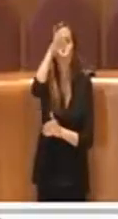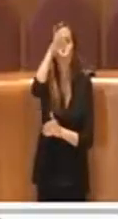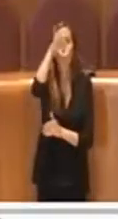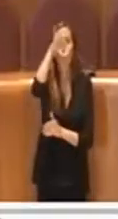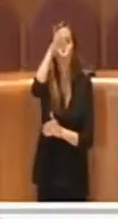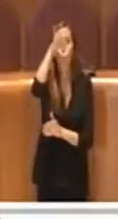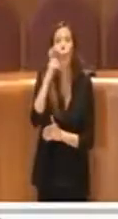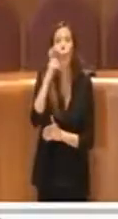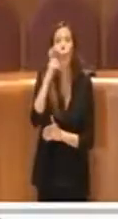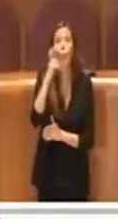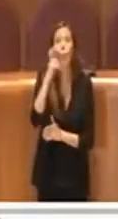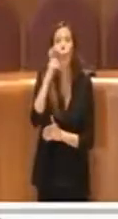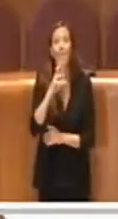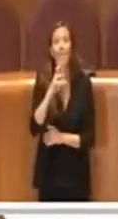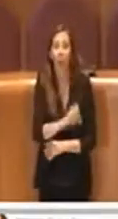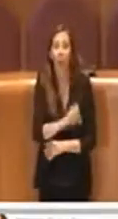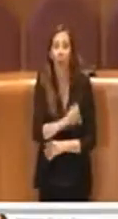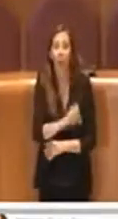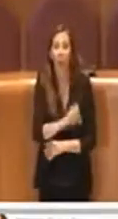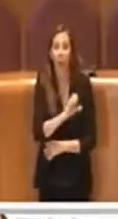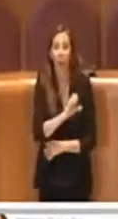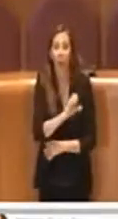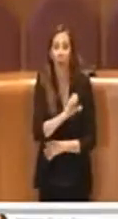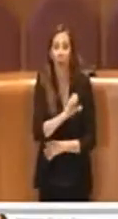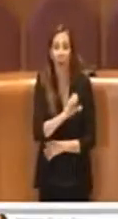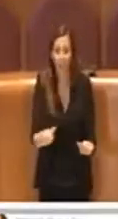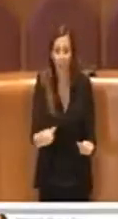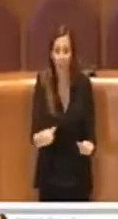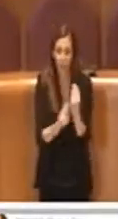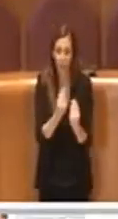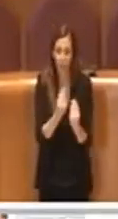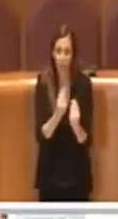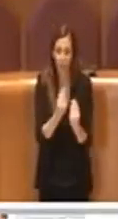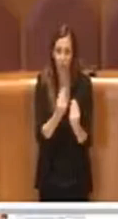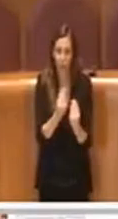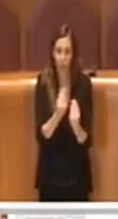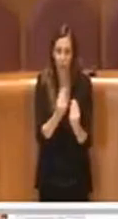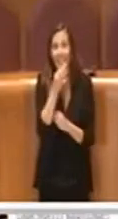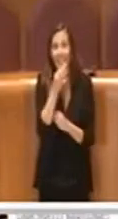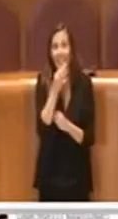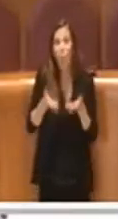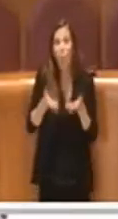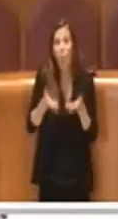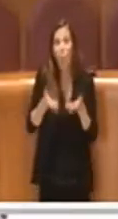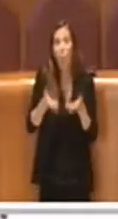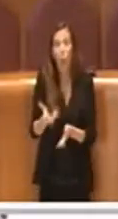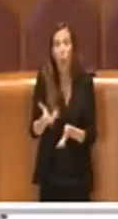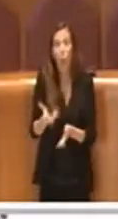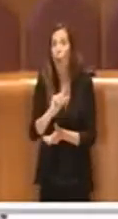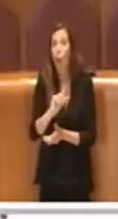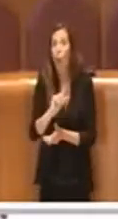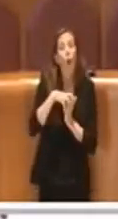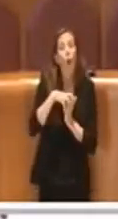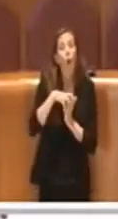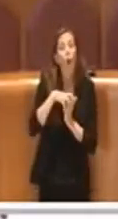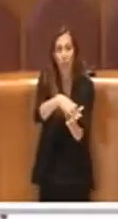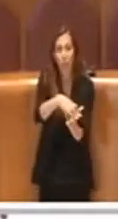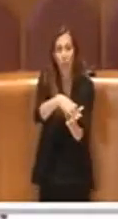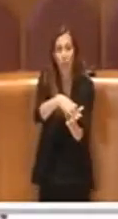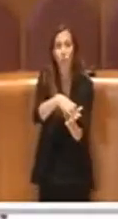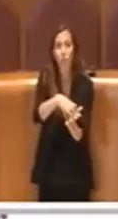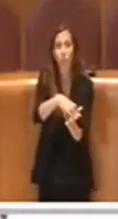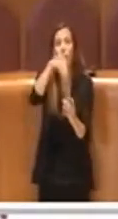infanzia e quindi delineiamo quello che nelle future concessioni quelle che ad oggi ancora non esistono sarà concesso